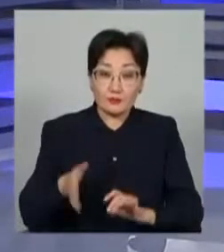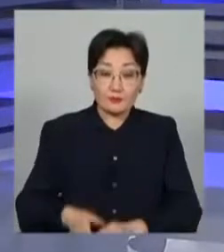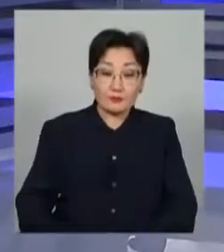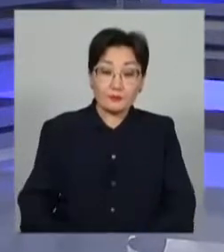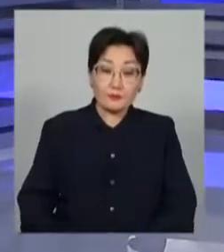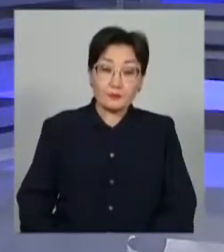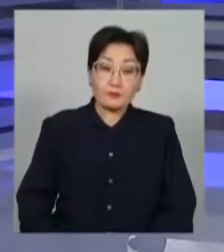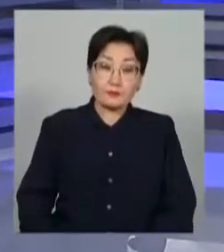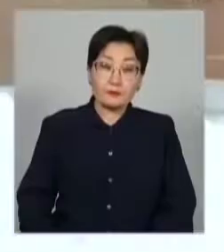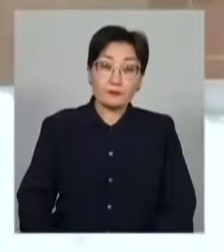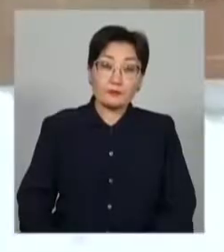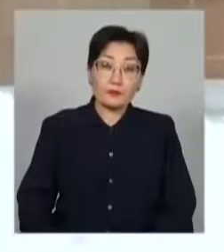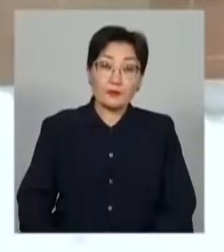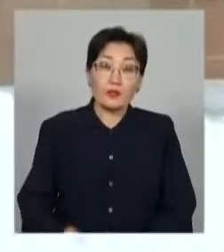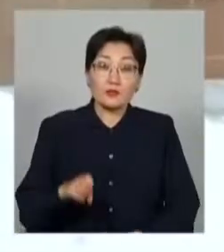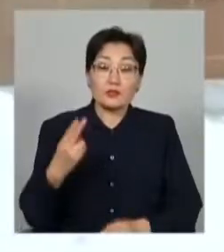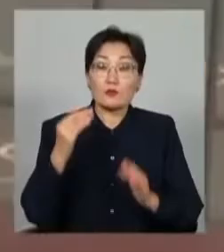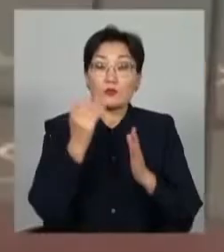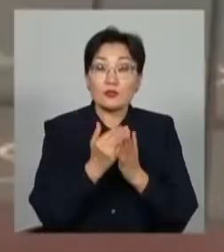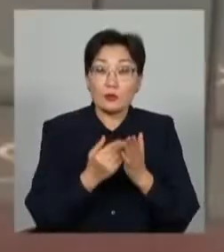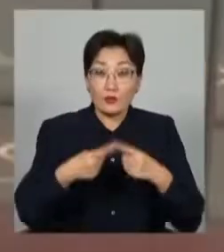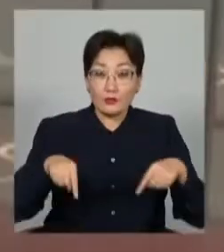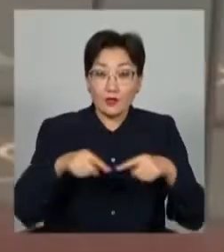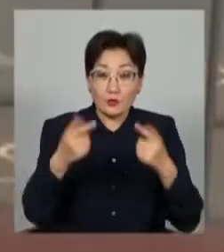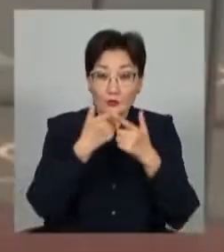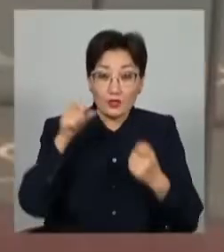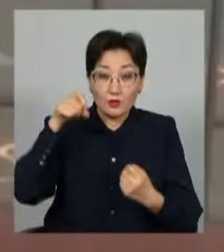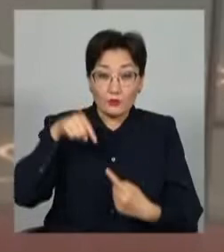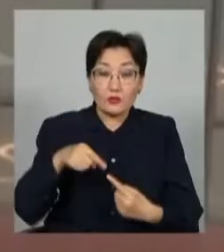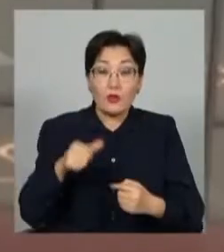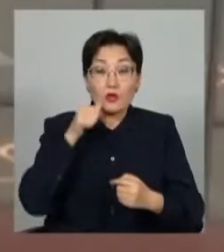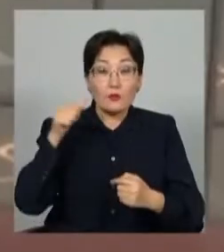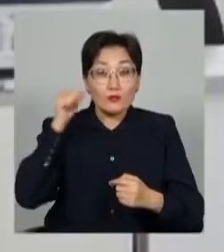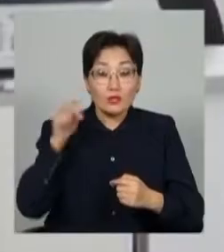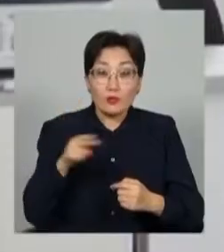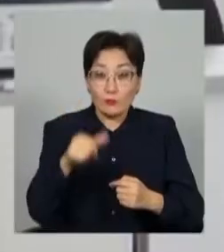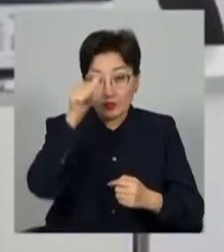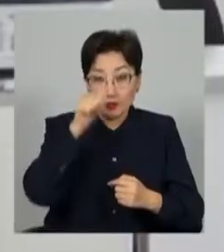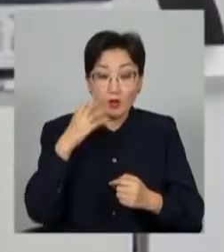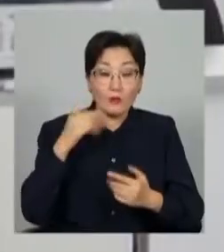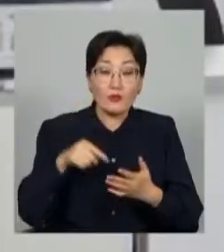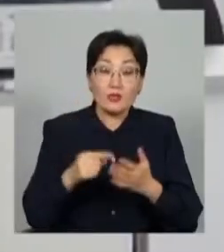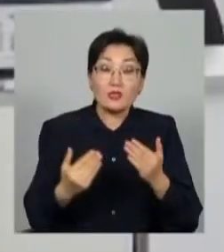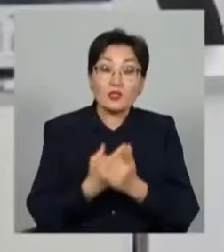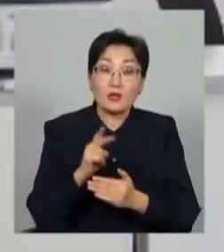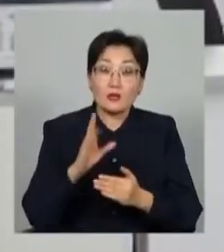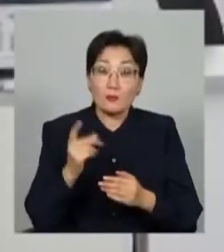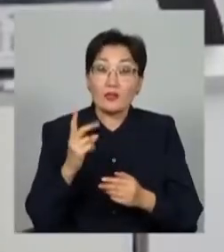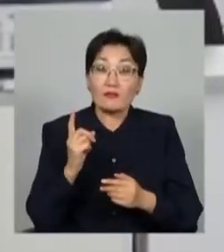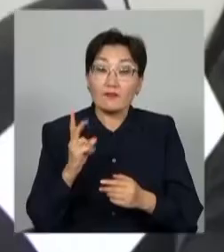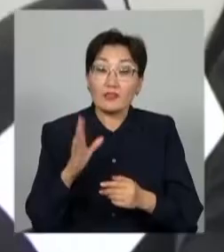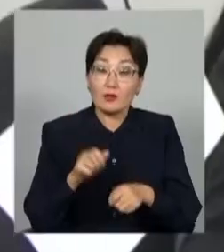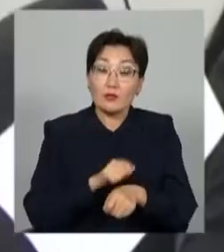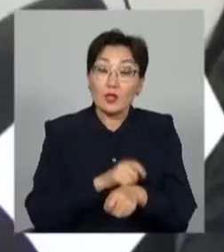жалғастырсын. Ұлттық статистика бюросының ақпаратына сүйенсек, былтыр желтоқсан айында Алматыдағы жаңа пәтердің бір шаршы